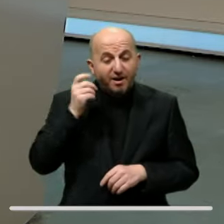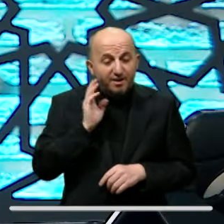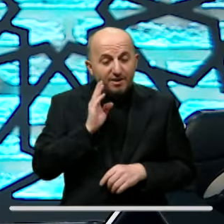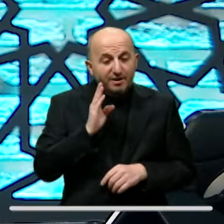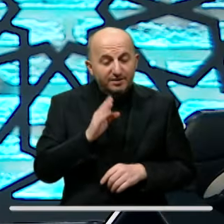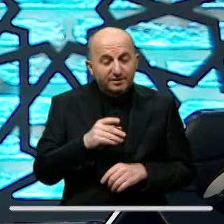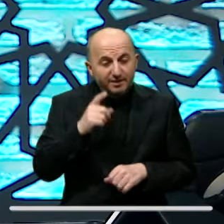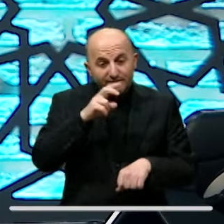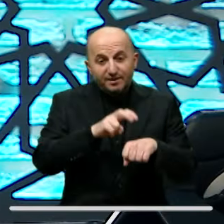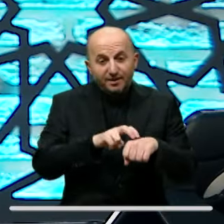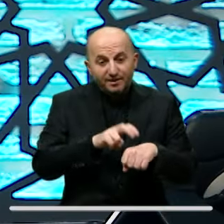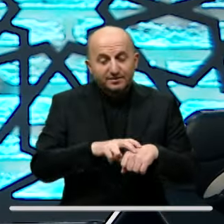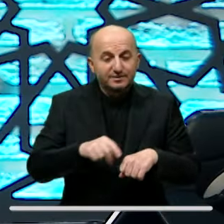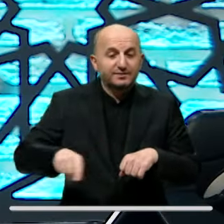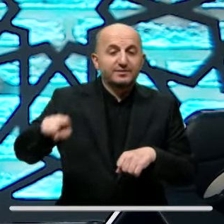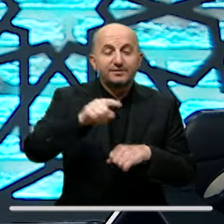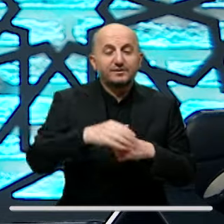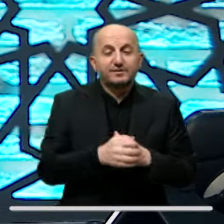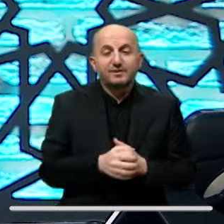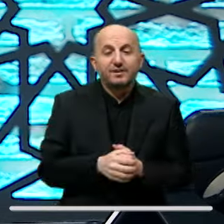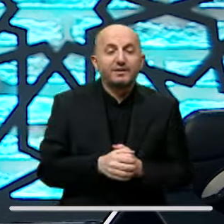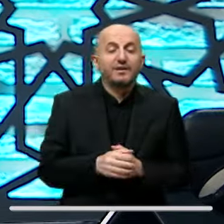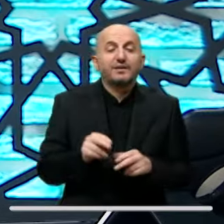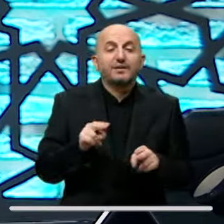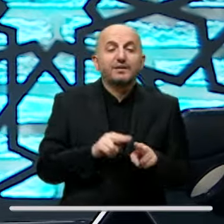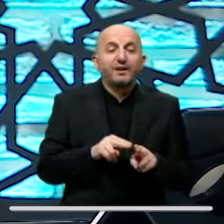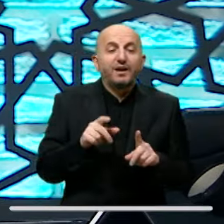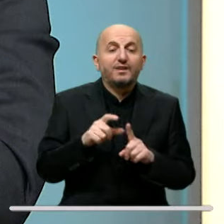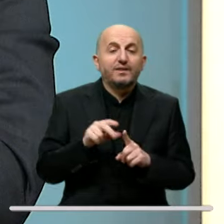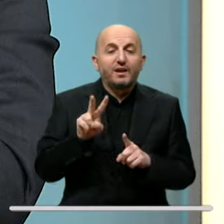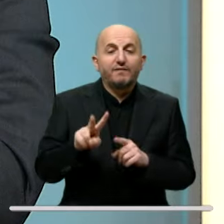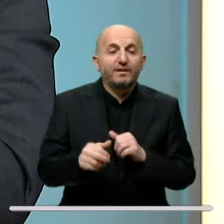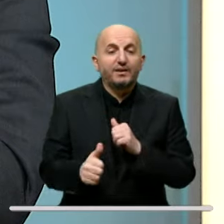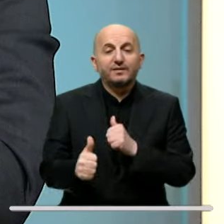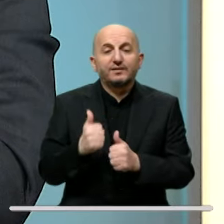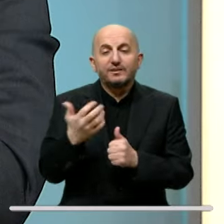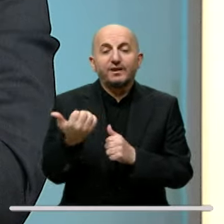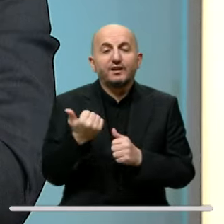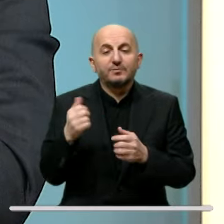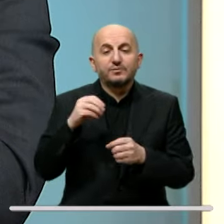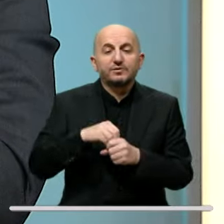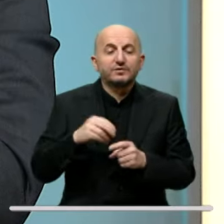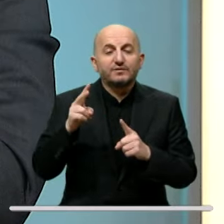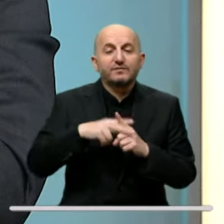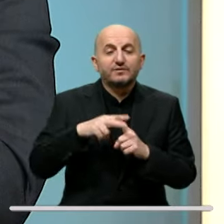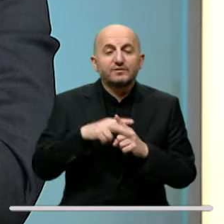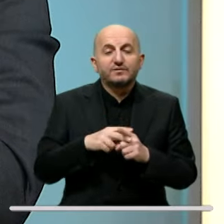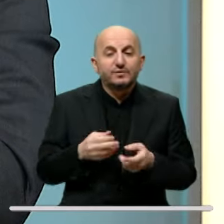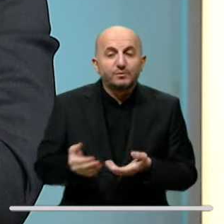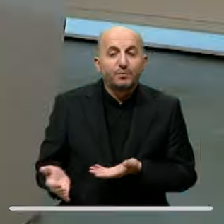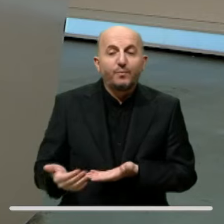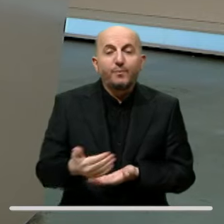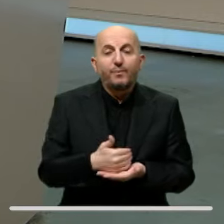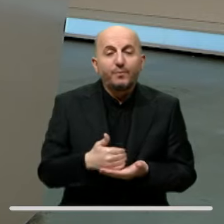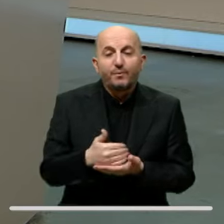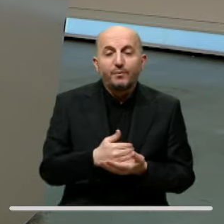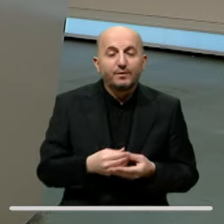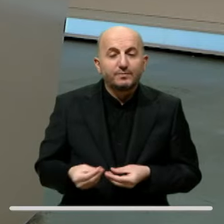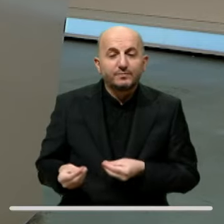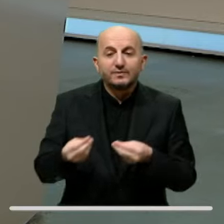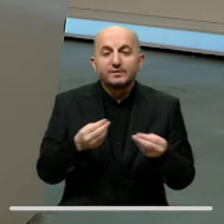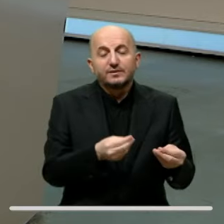hocam. Hatırlarsınız siz de KDV geri alımı için eskiden fiş toplanırdı, fatura toplanırdı. Hı hı. Onlar bildirilirdi